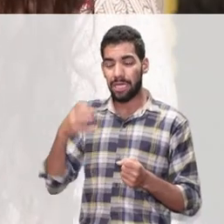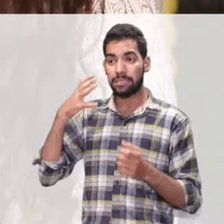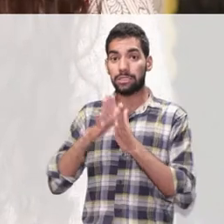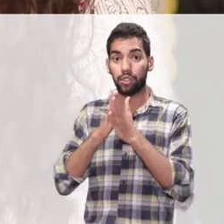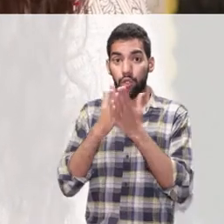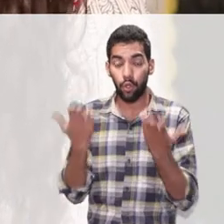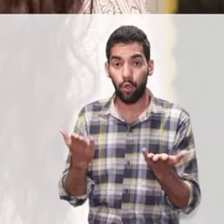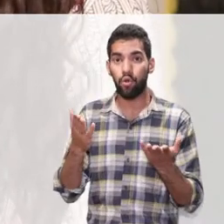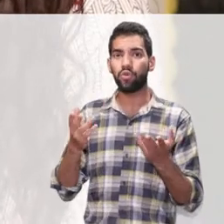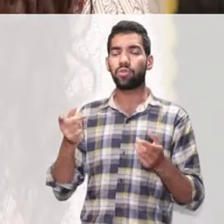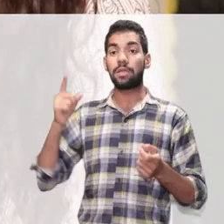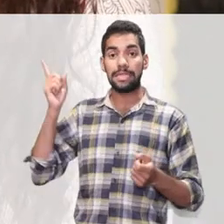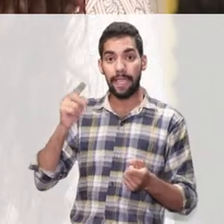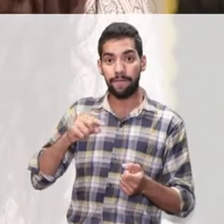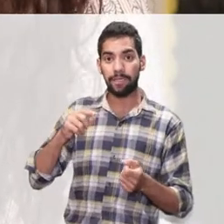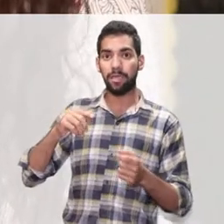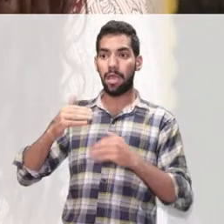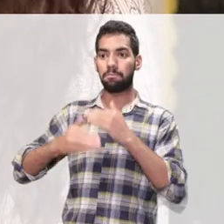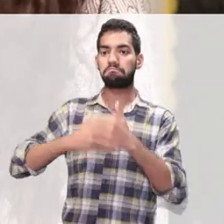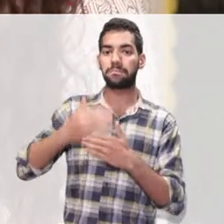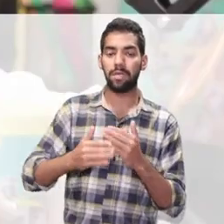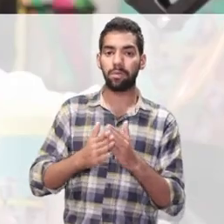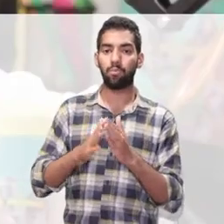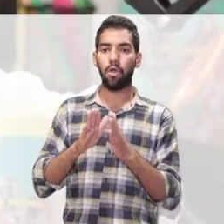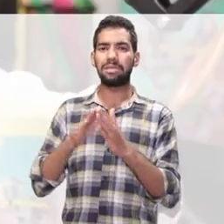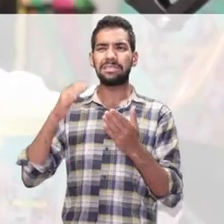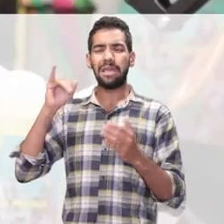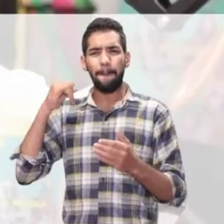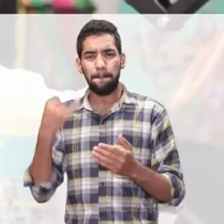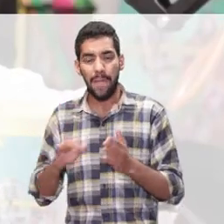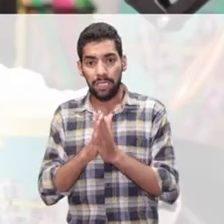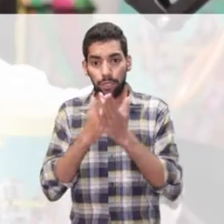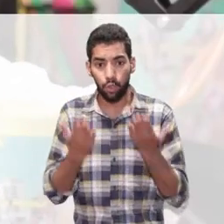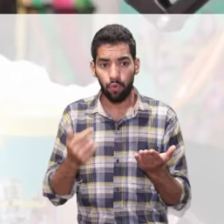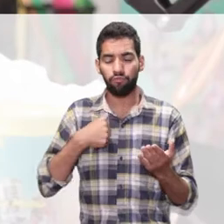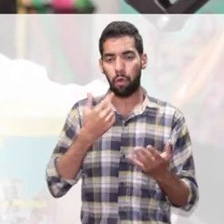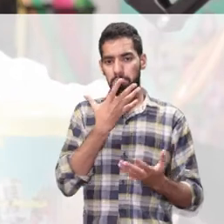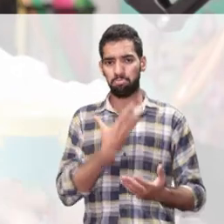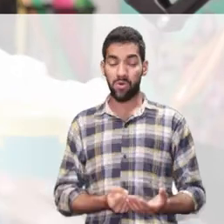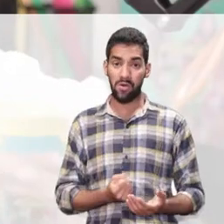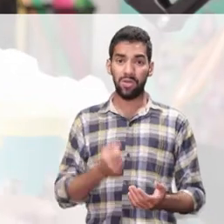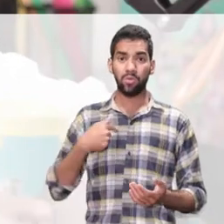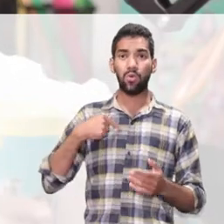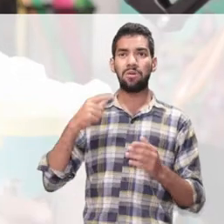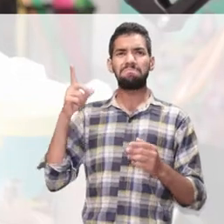न्यू न्यू थिंग्स टू हॉट टो गिव द